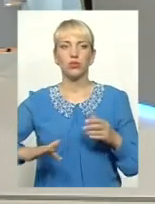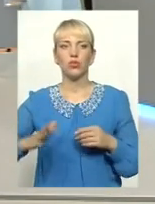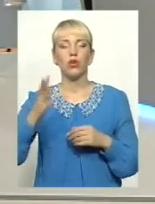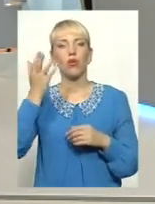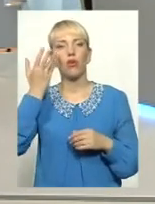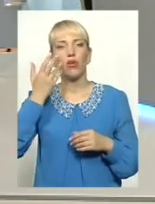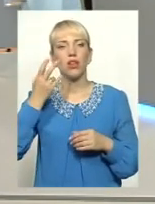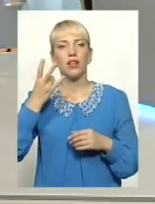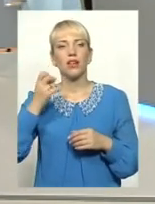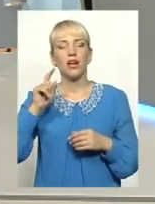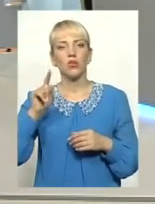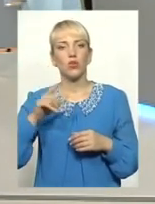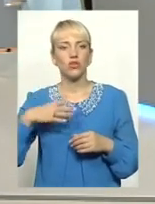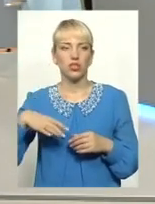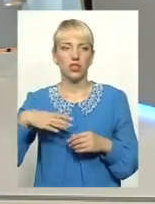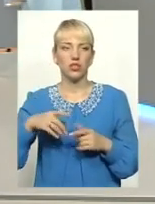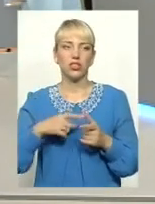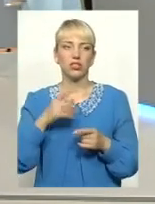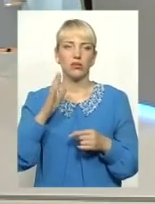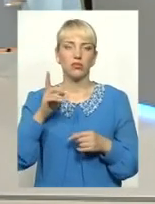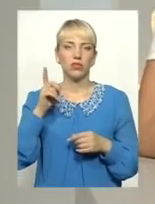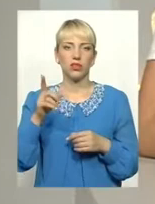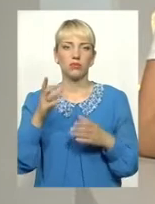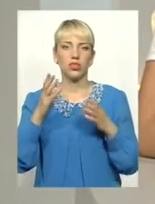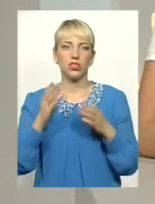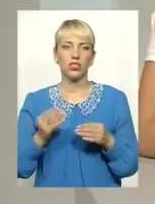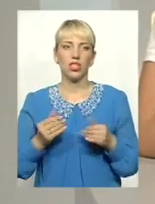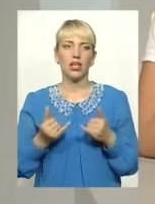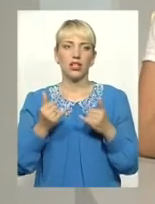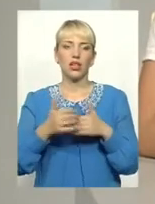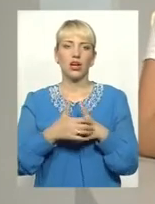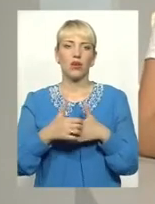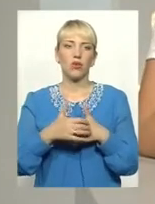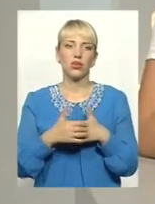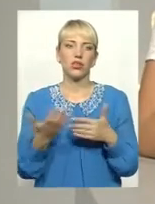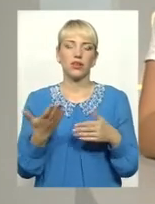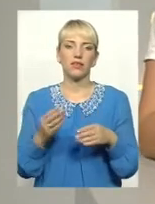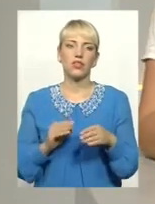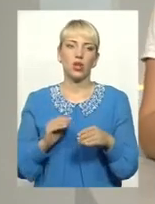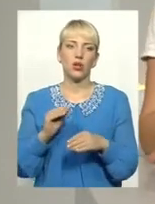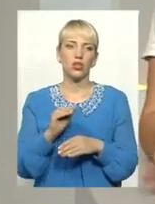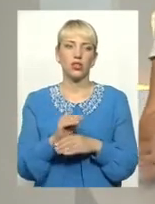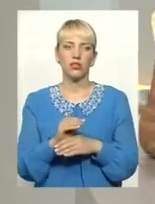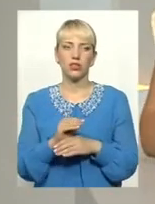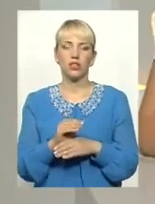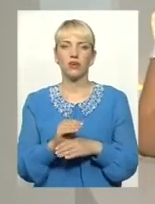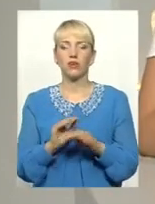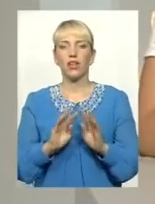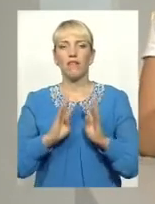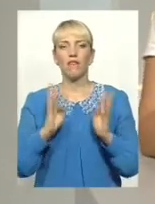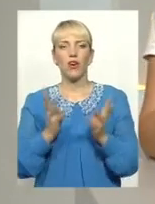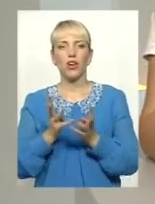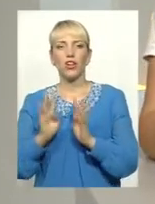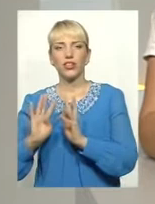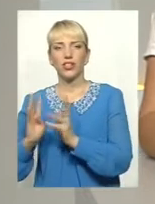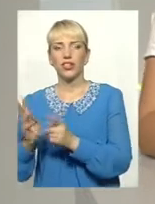нам його чекати і чи будуть там ще, можливо, для котиків додаткові якісь вольєри чи